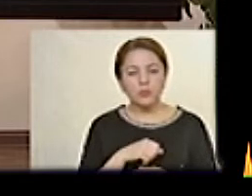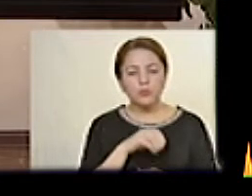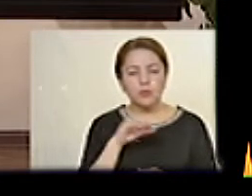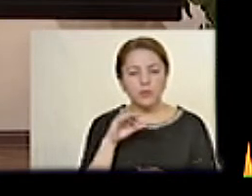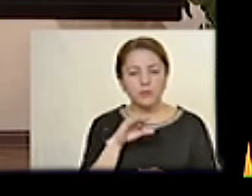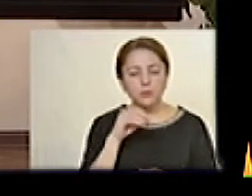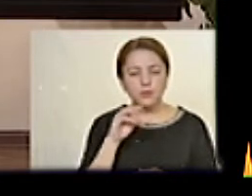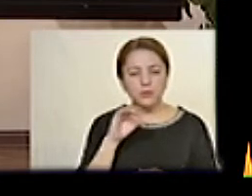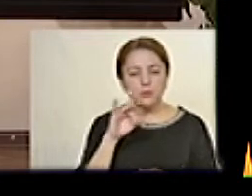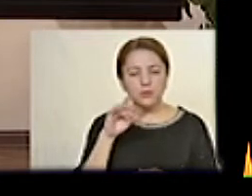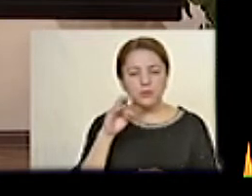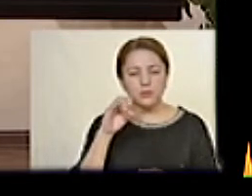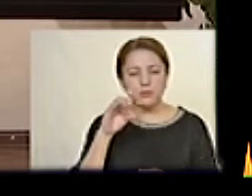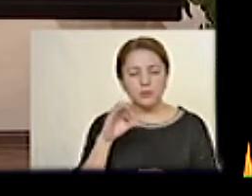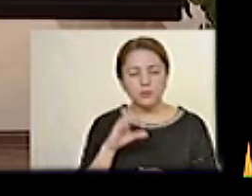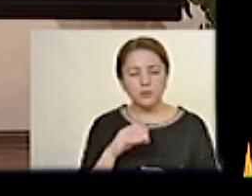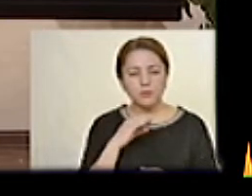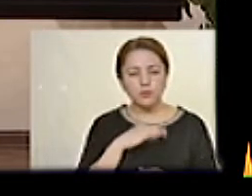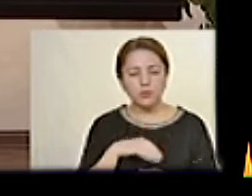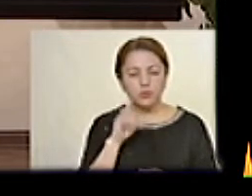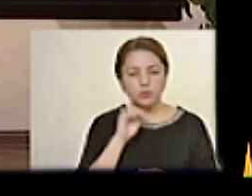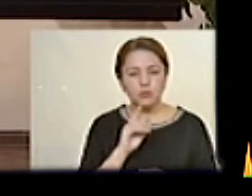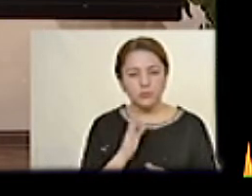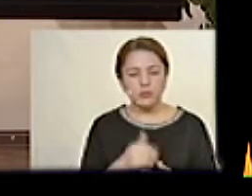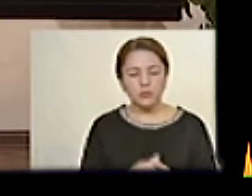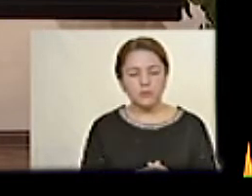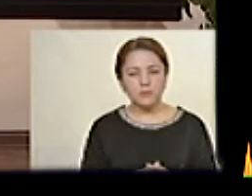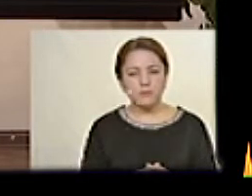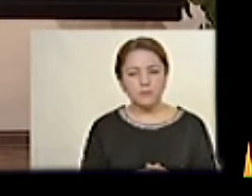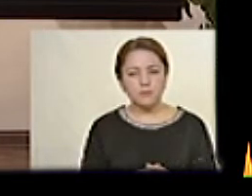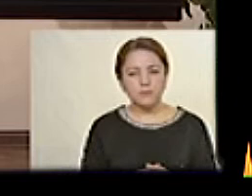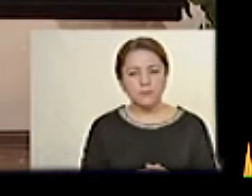avtomobil transportdan foydalanish birmuncha qulay. Xo'p.